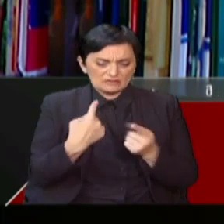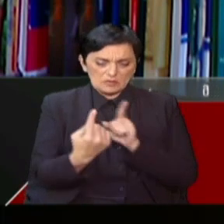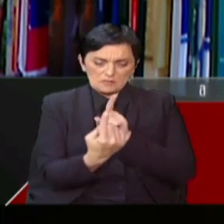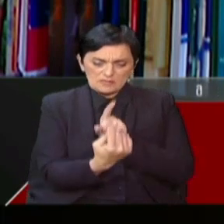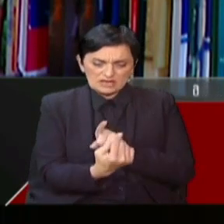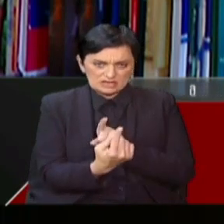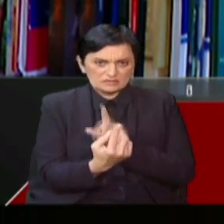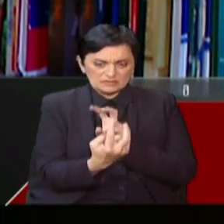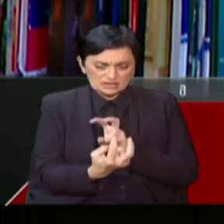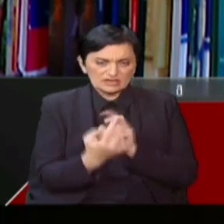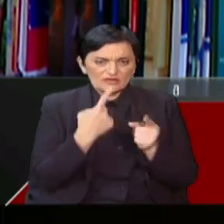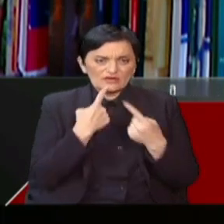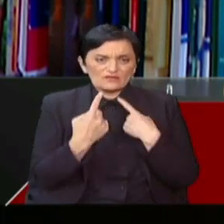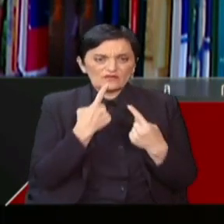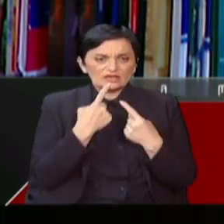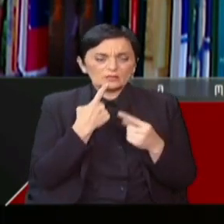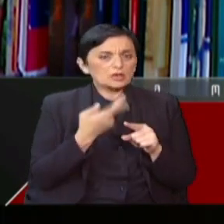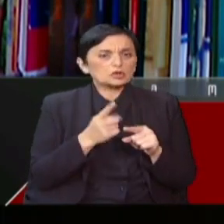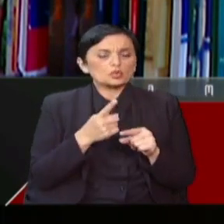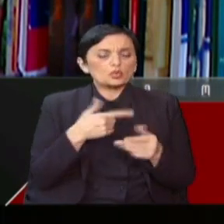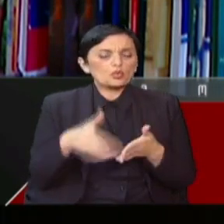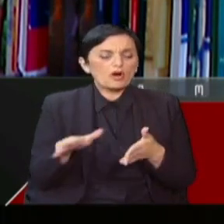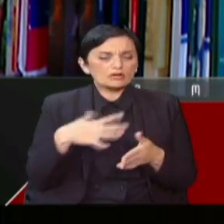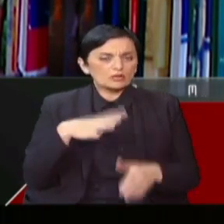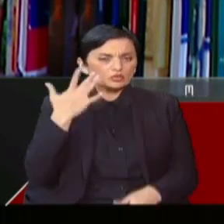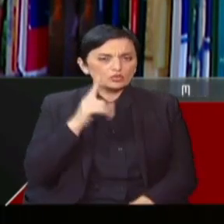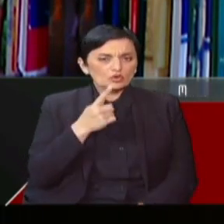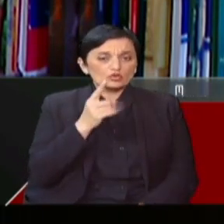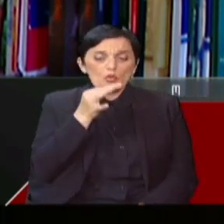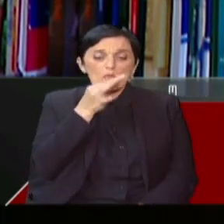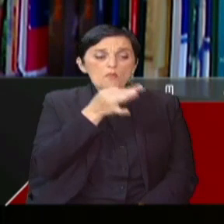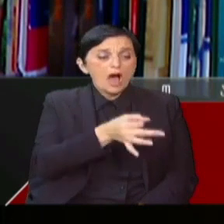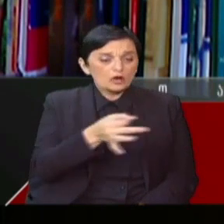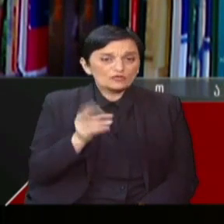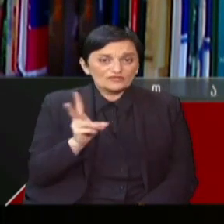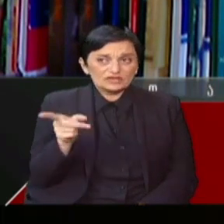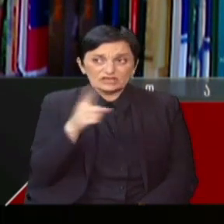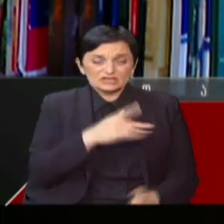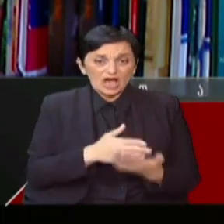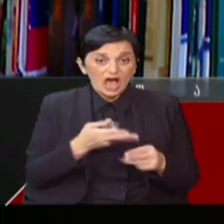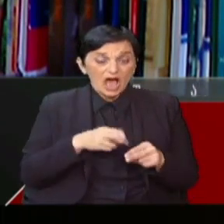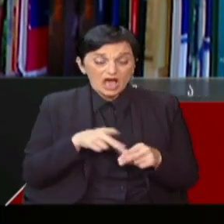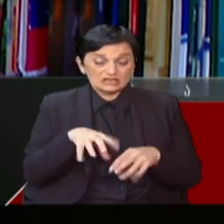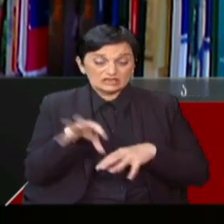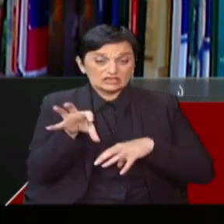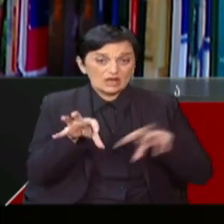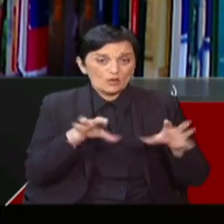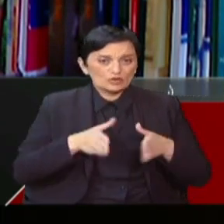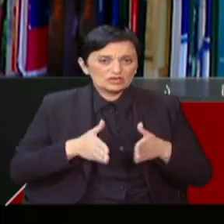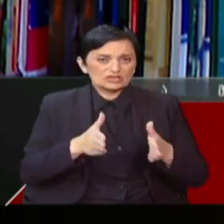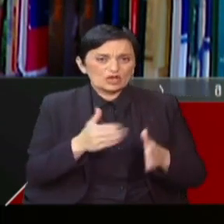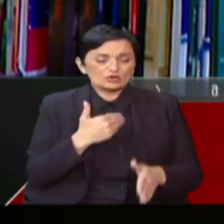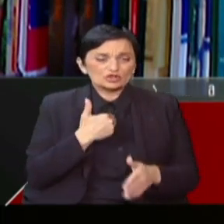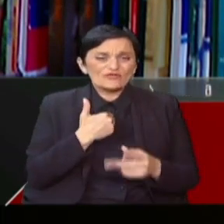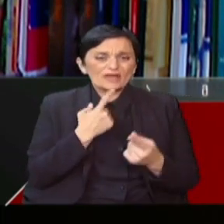და გვესაუბრა და რატო ამბობს ამას, ამაზე უარს ქართული ოცნება, ამაზე პასუხი ვინმე აქვს? და სწორედ ეს არის დეპოლარიზაციის გზა, როდესაც